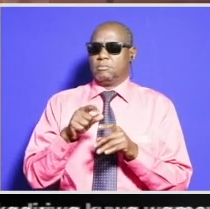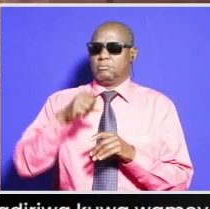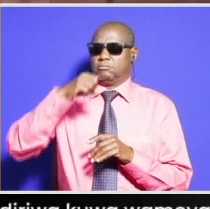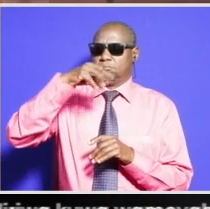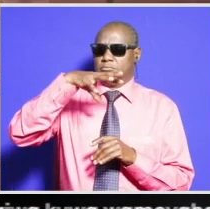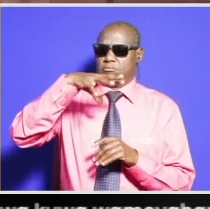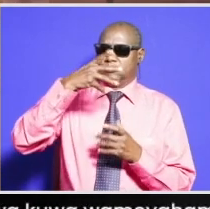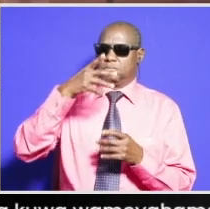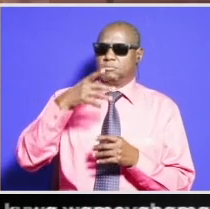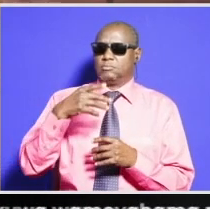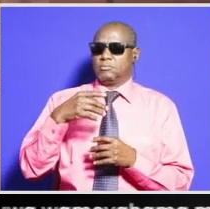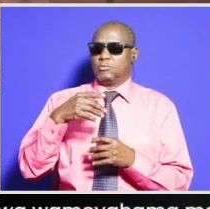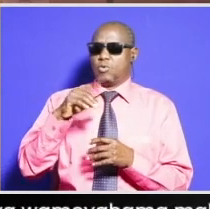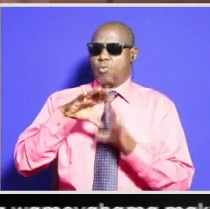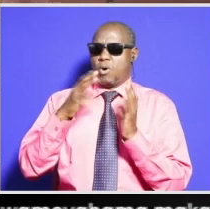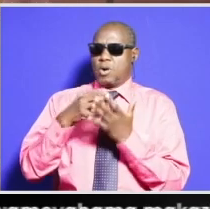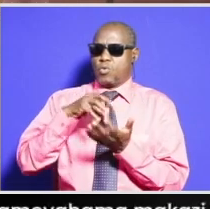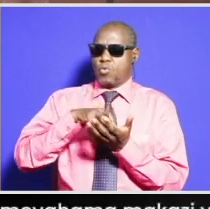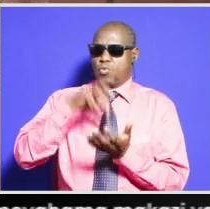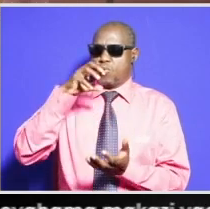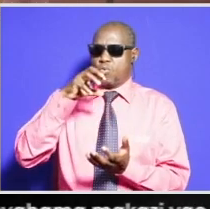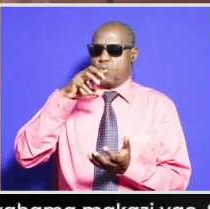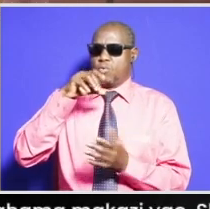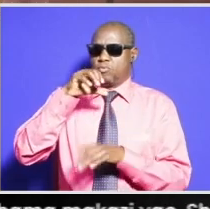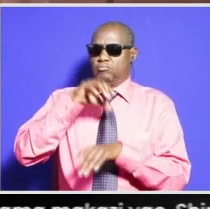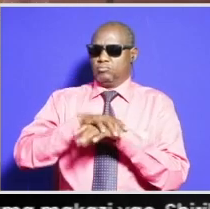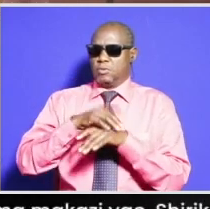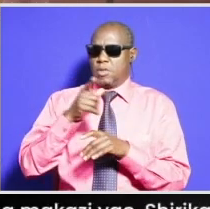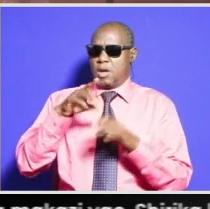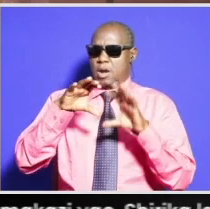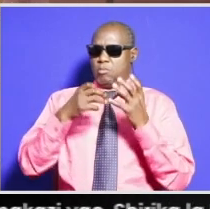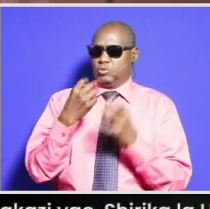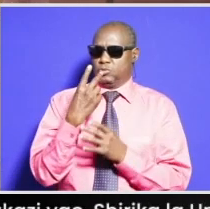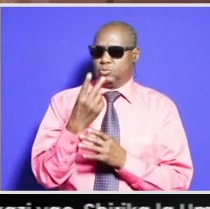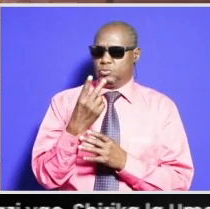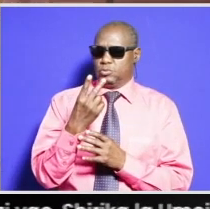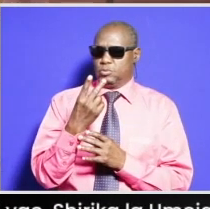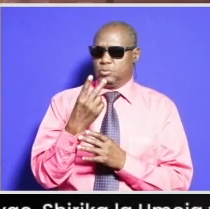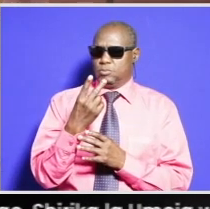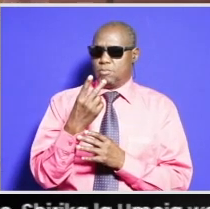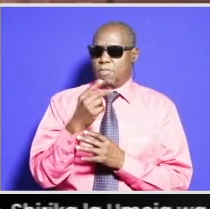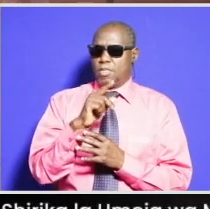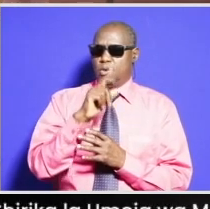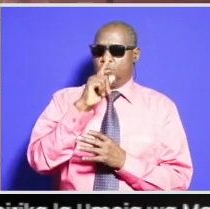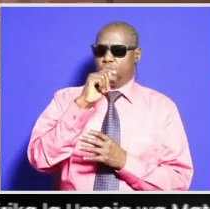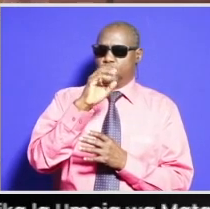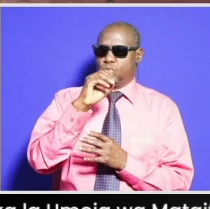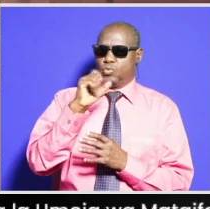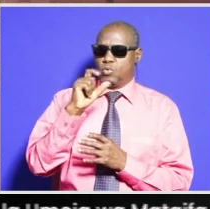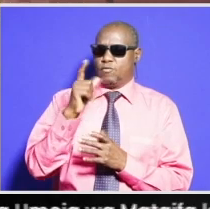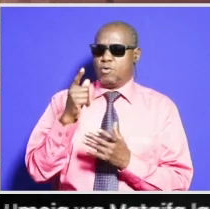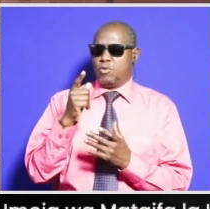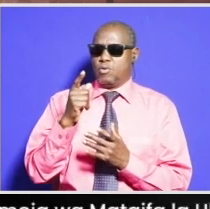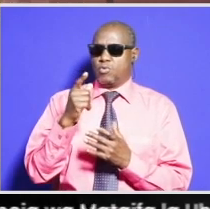WorldCoin ambavyo vilipatikana kutoka kwa mawakala wa kampuni mbili, moja ikiwa Tools for Humanity Corporation na Tools